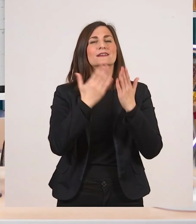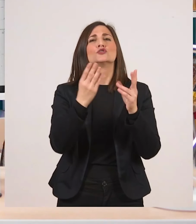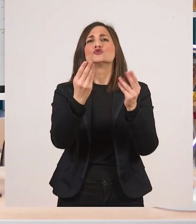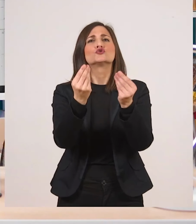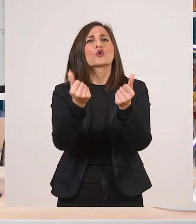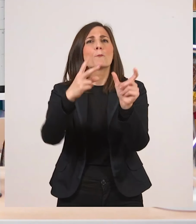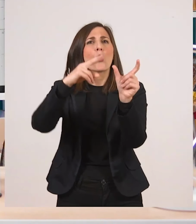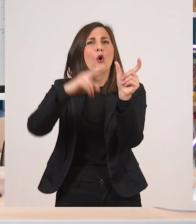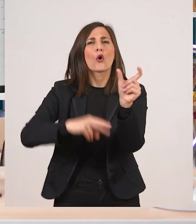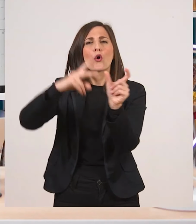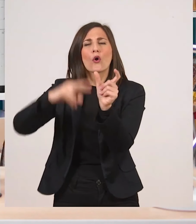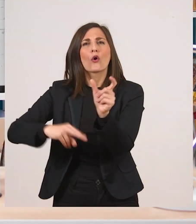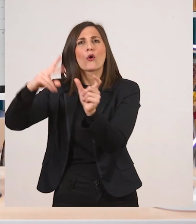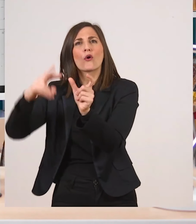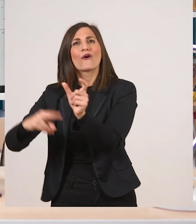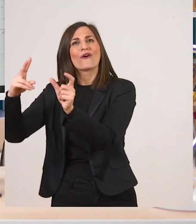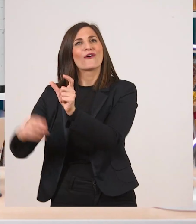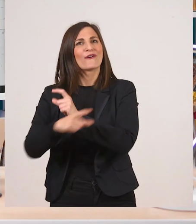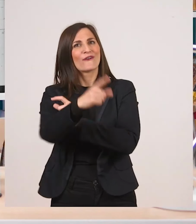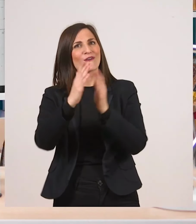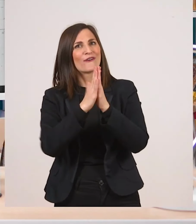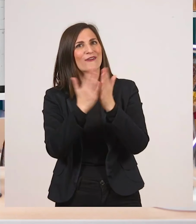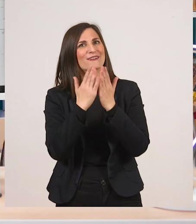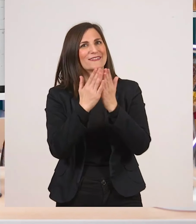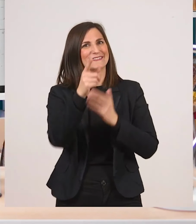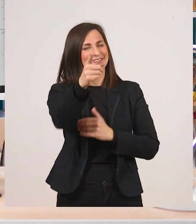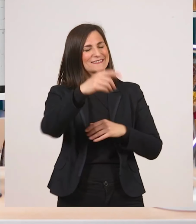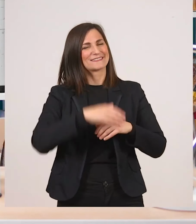τον τρόπο που κλείνονται κάποιες από αυτές τις αντωνυμίες